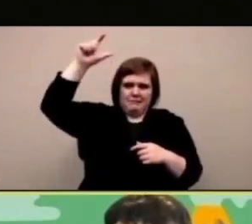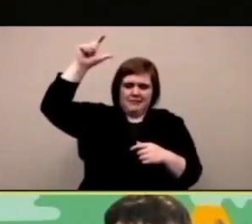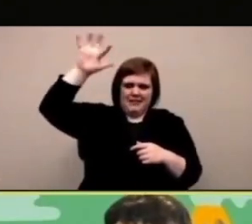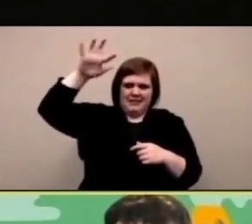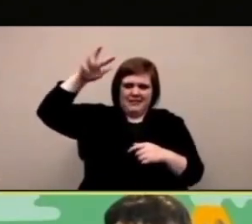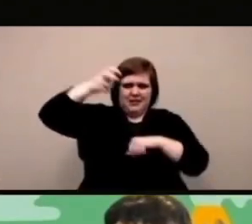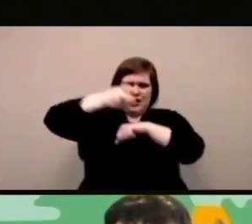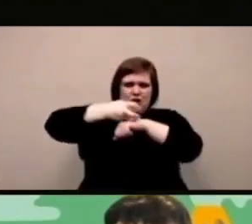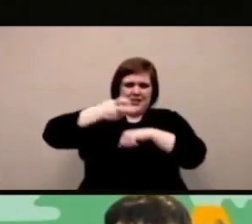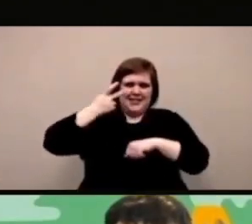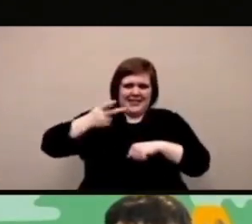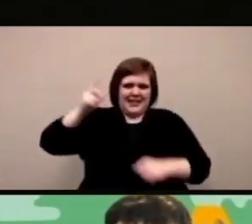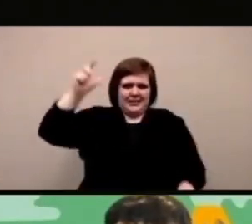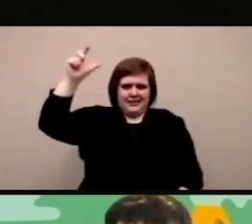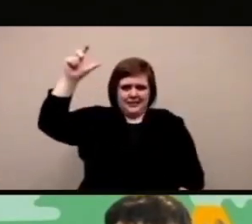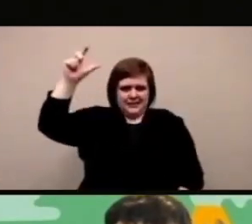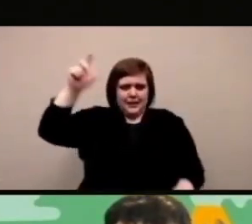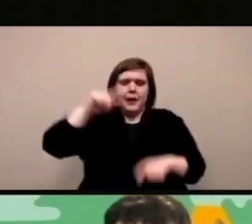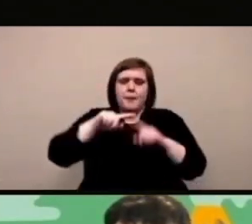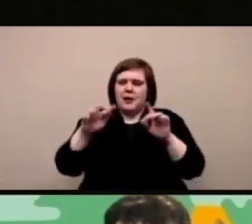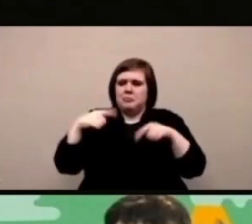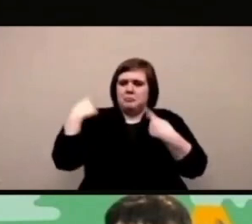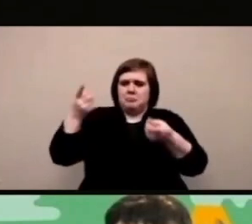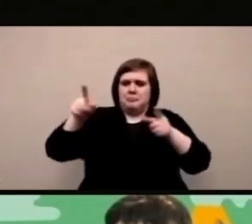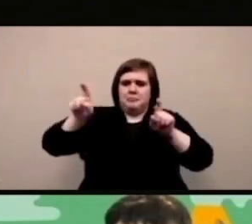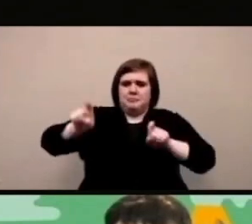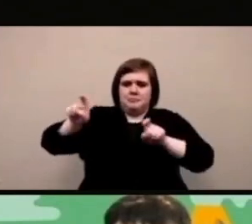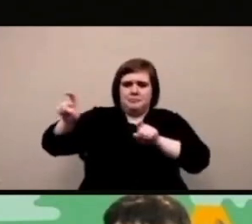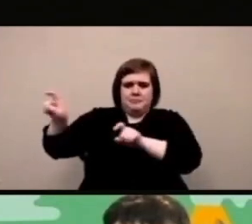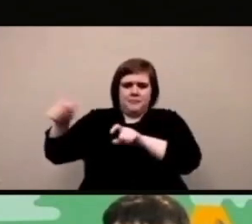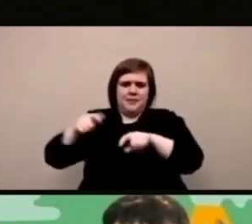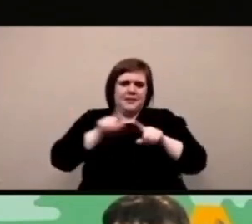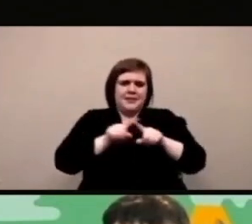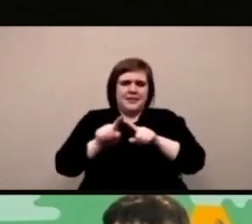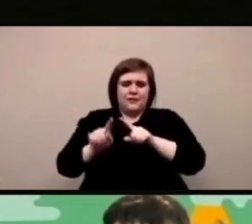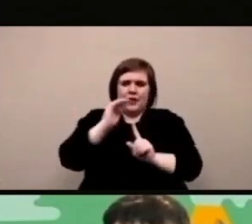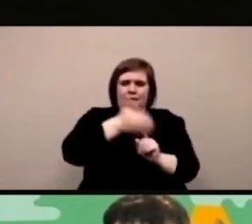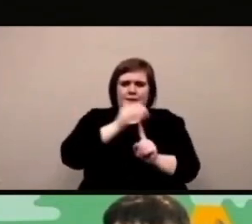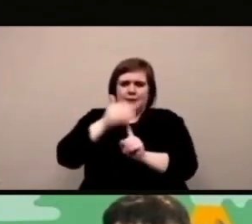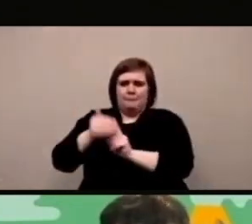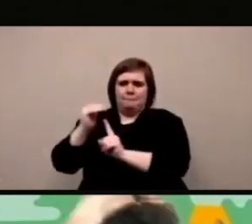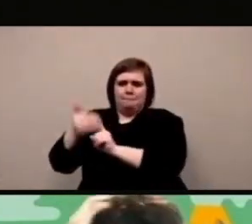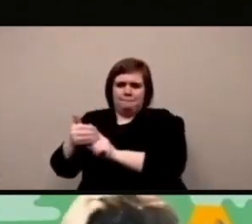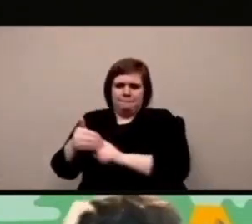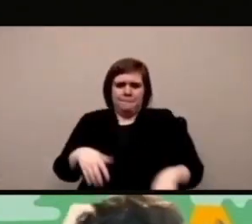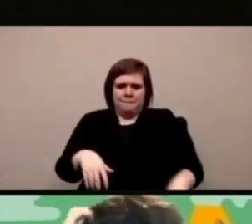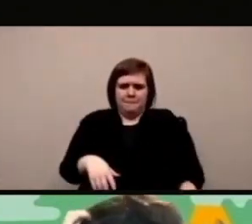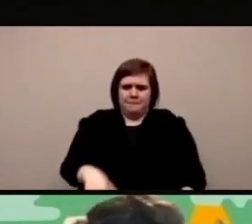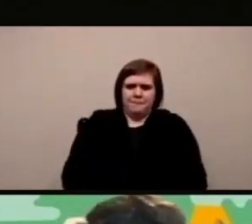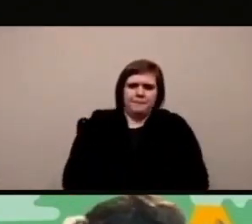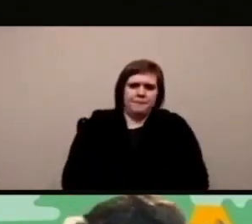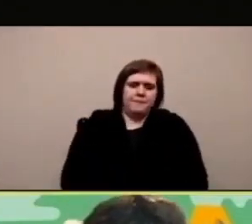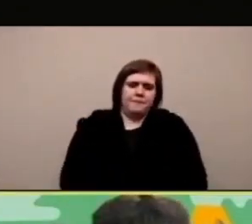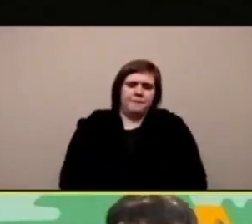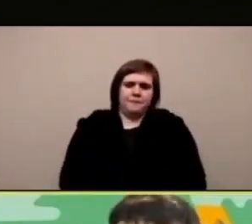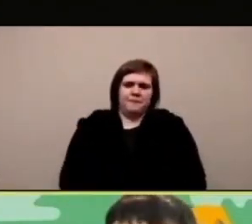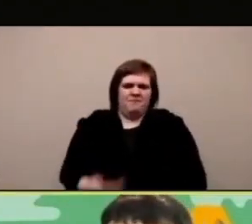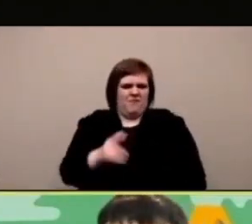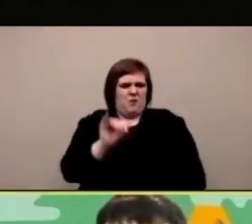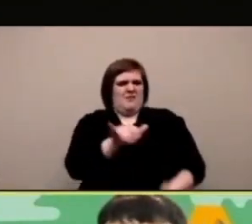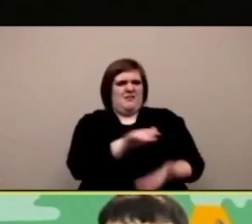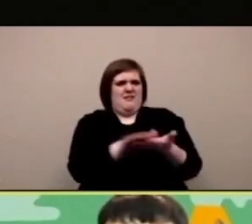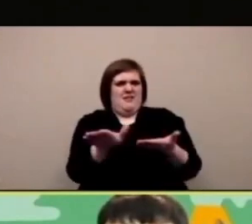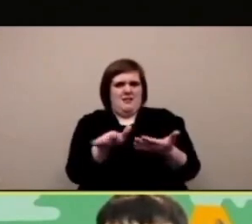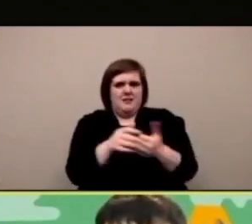なので多分こういう形ですね皆様には見えないかもしれないんですけれどもいろいろ